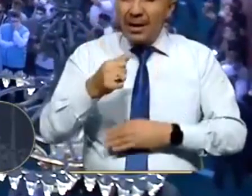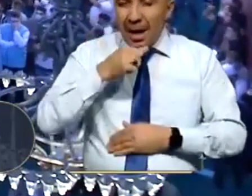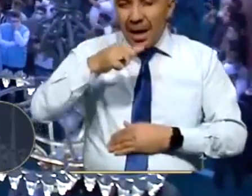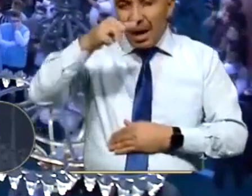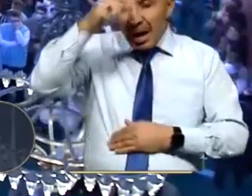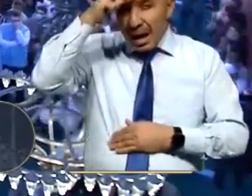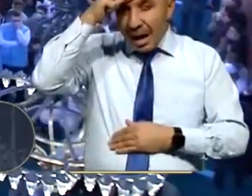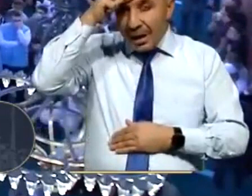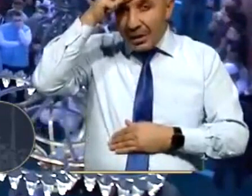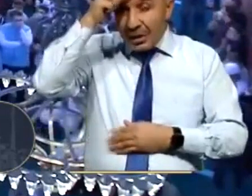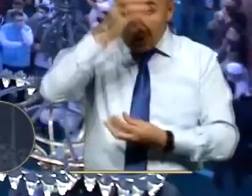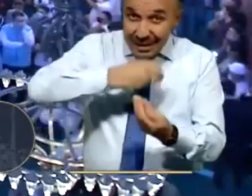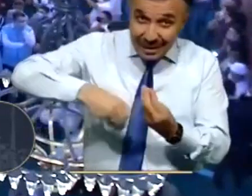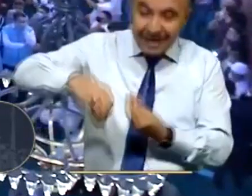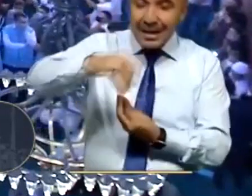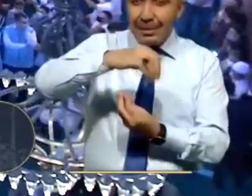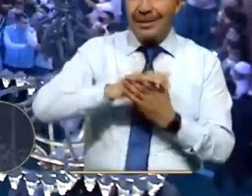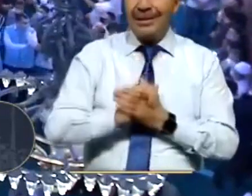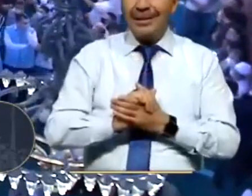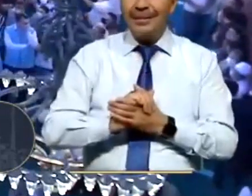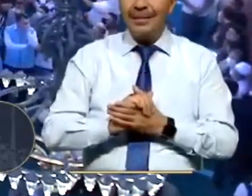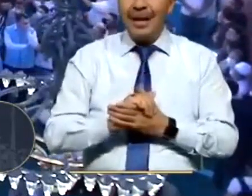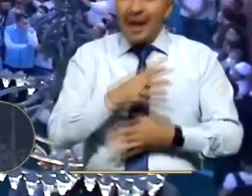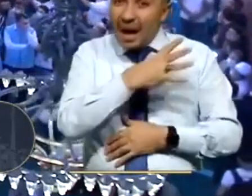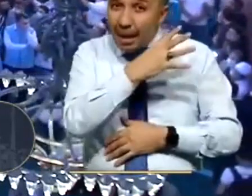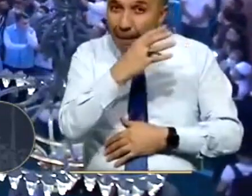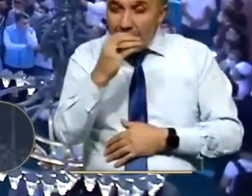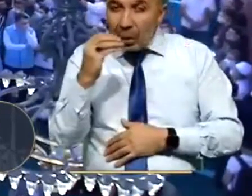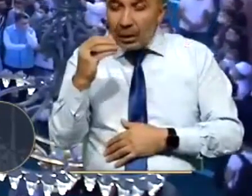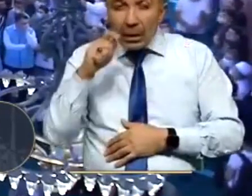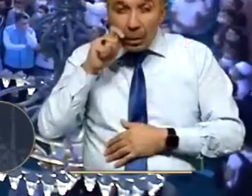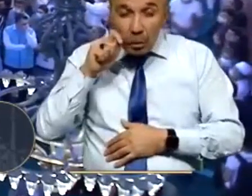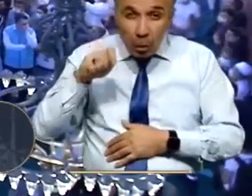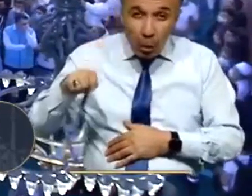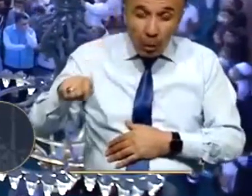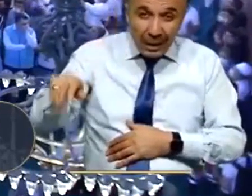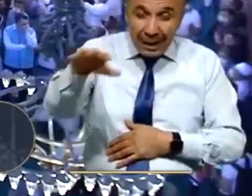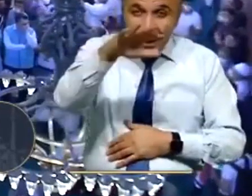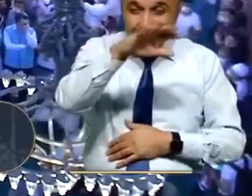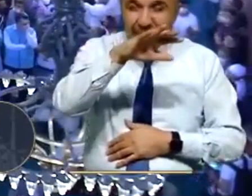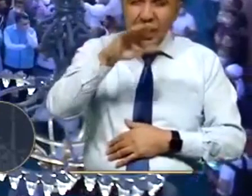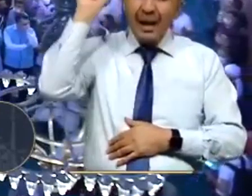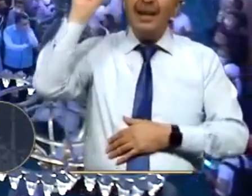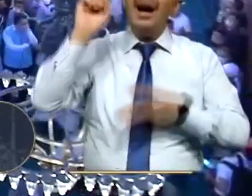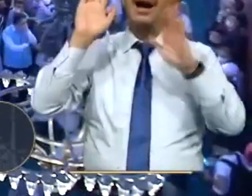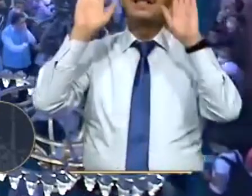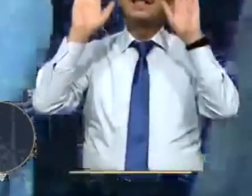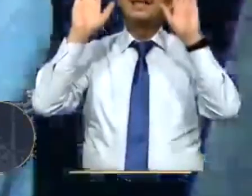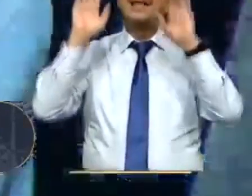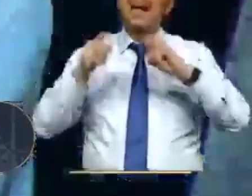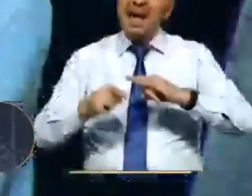ifa edildiği, milyonlarca müminin Allah'a teslimiyetle